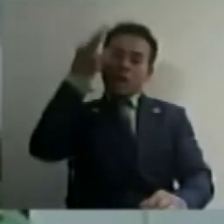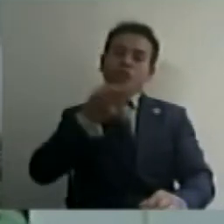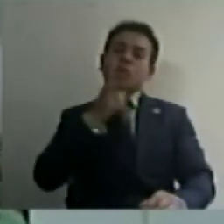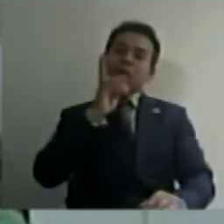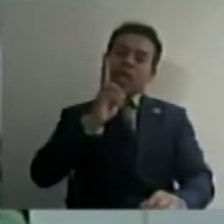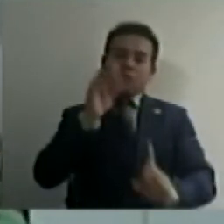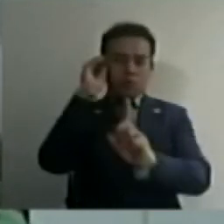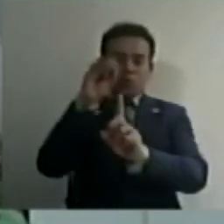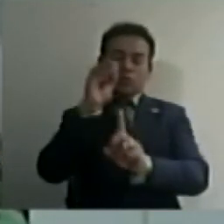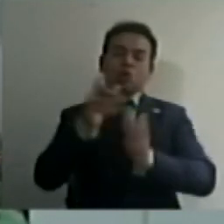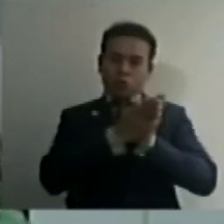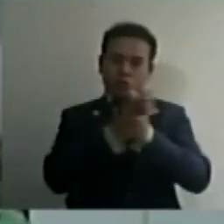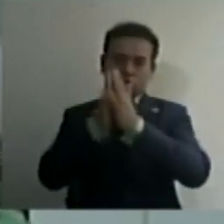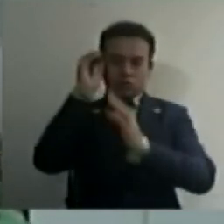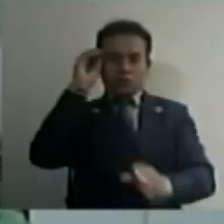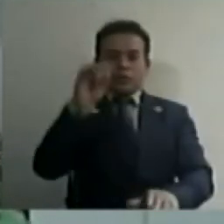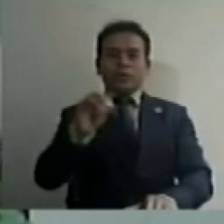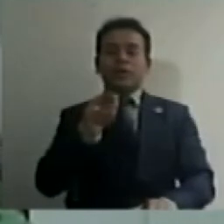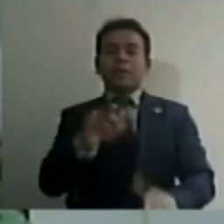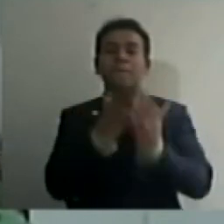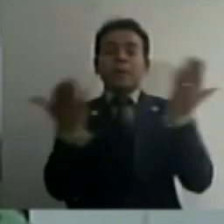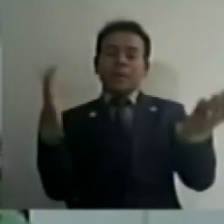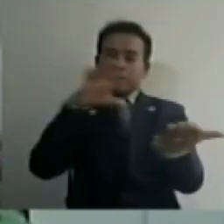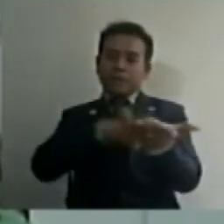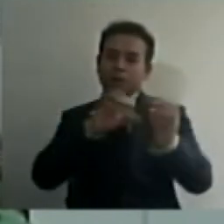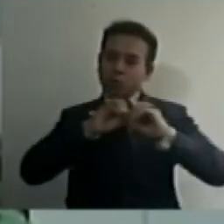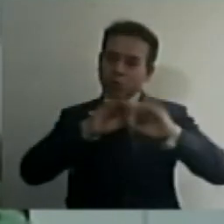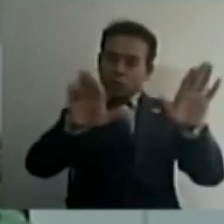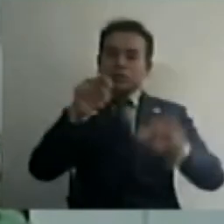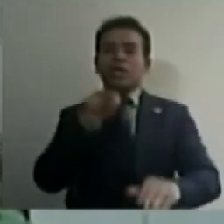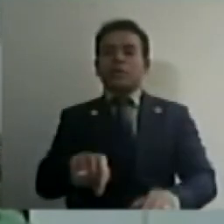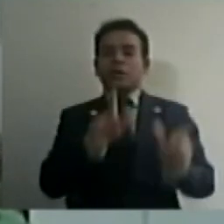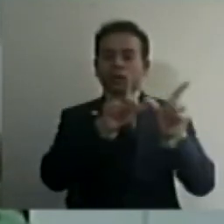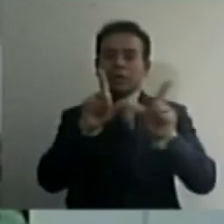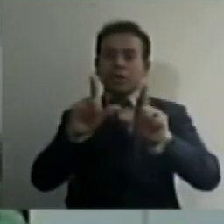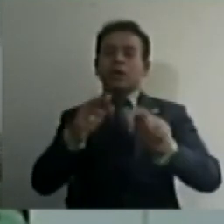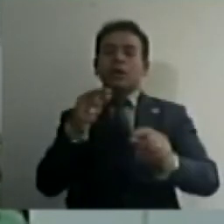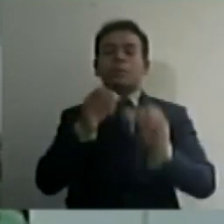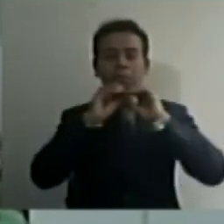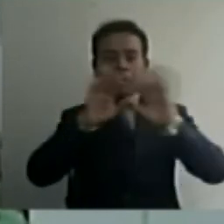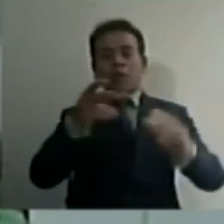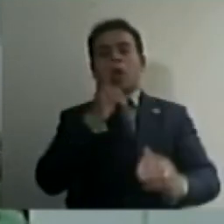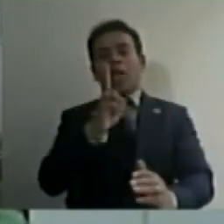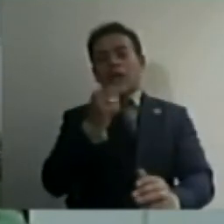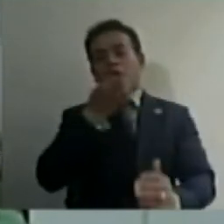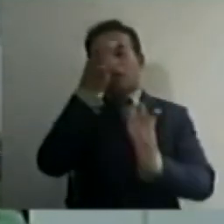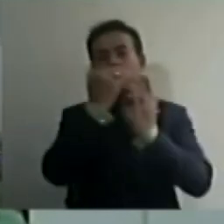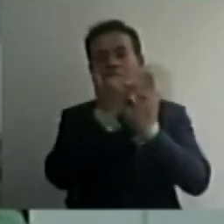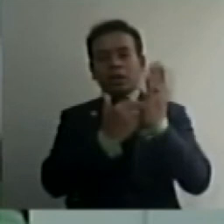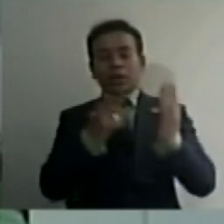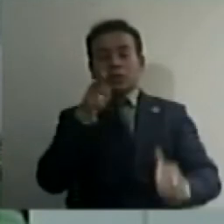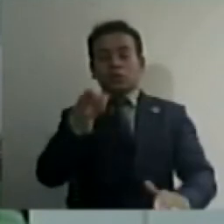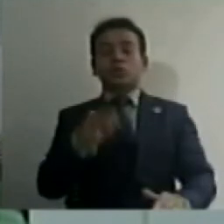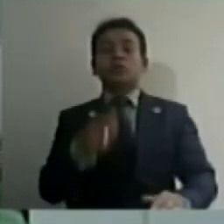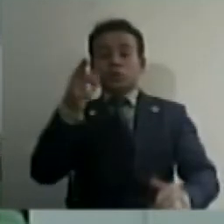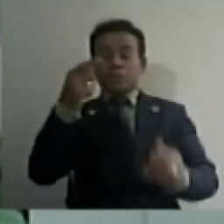তথ্য বুলেটেনও দিয়ে থাকি। সেই পরামর্শগুলো হলো, আপনার সুরক্ষা আপনার হাতে, করোনা বিষয়ক স্বাস্থ্যবিধি মেনে